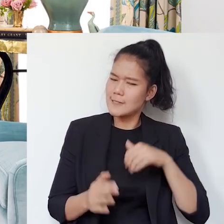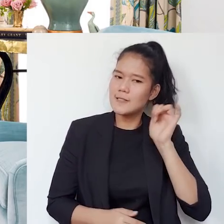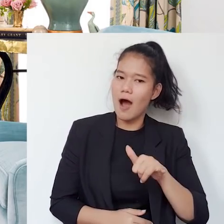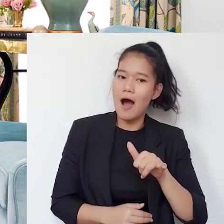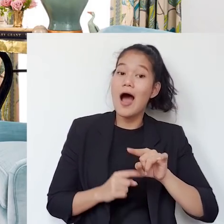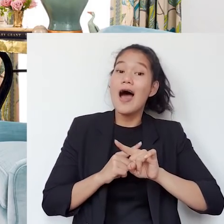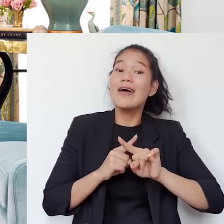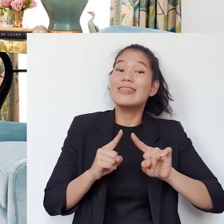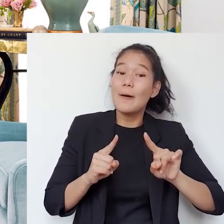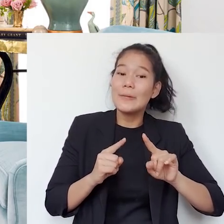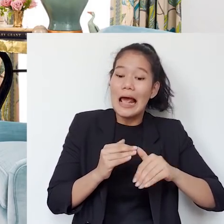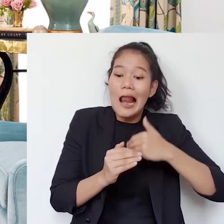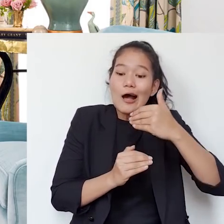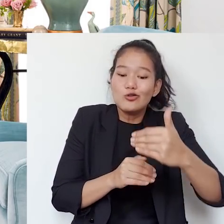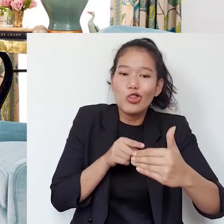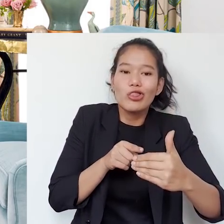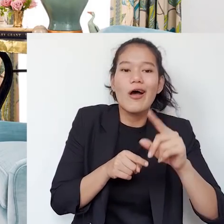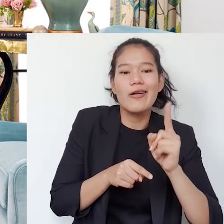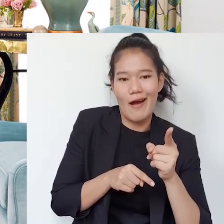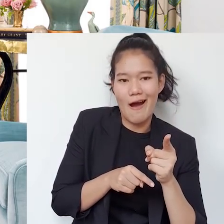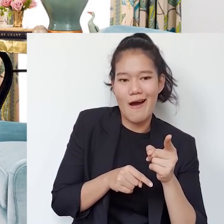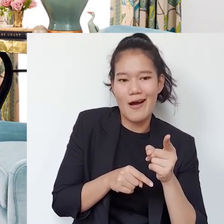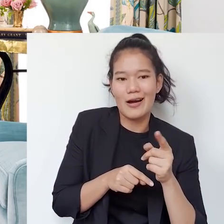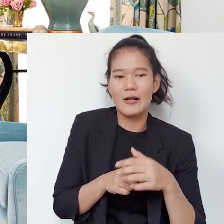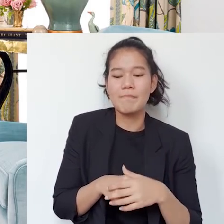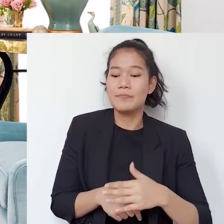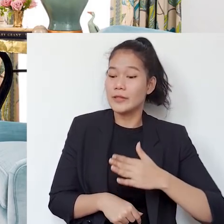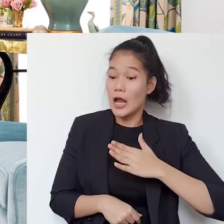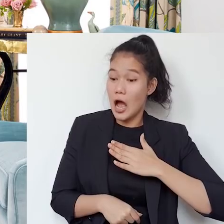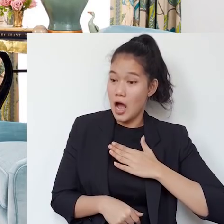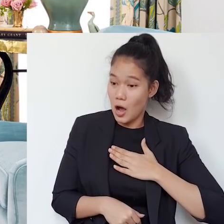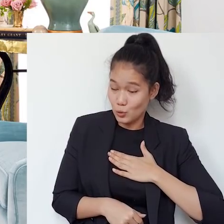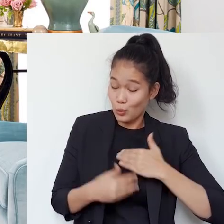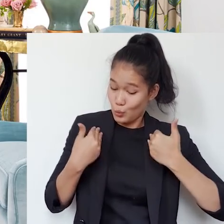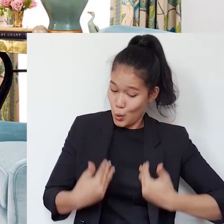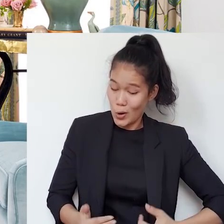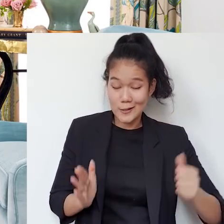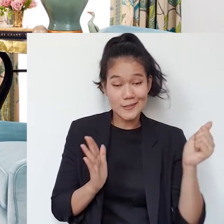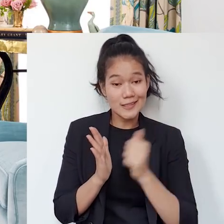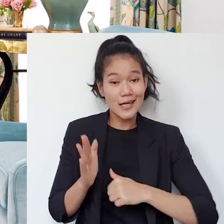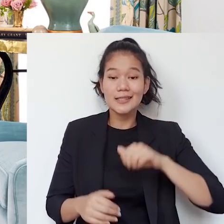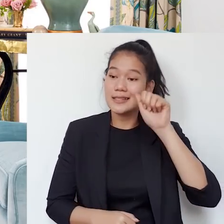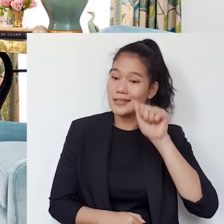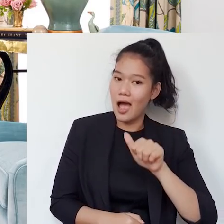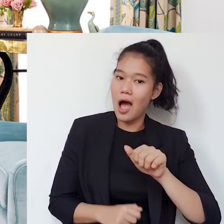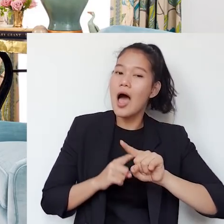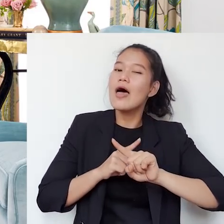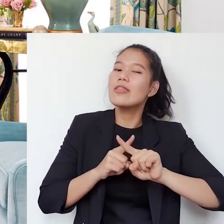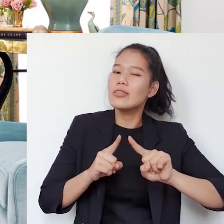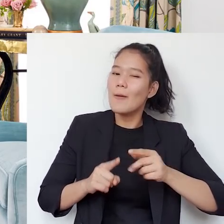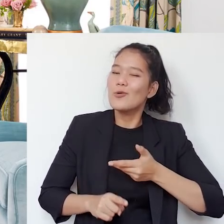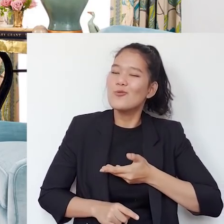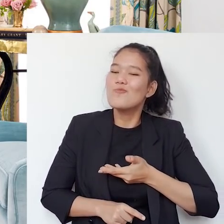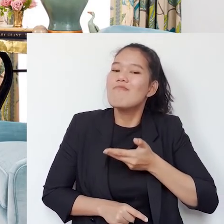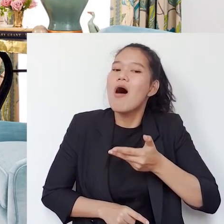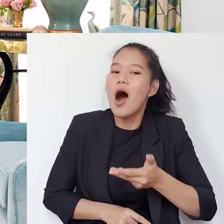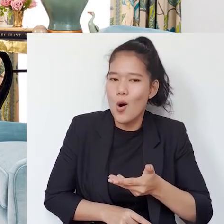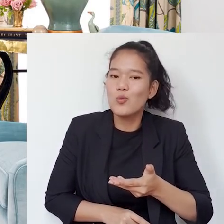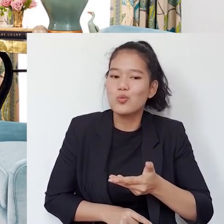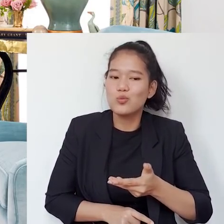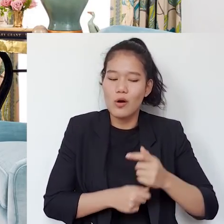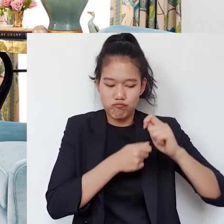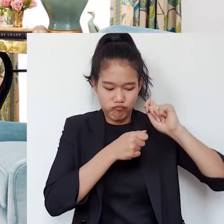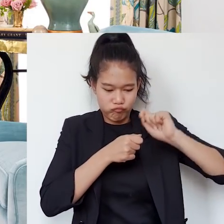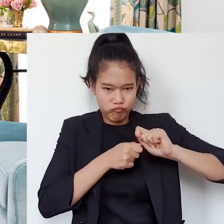keras, tetapi lanjutkan kalimat itu. Aku ini memang orang yang keras, tetapi aku mau